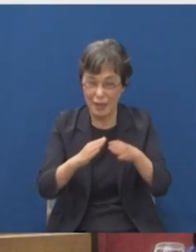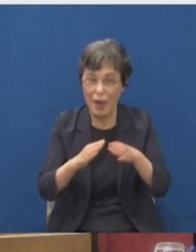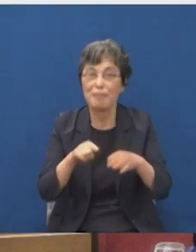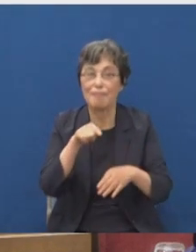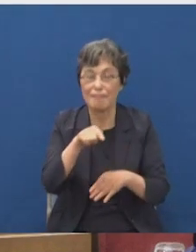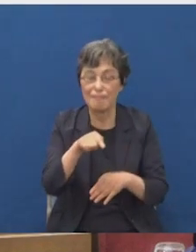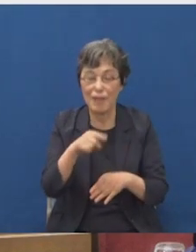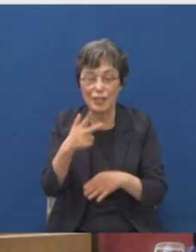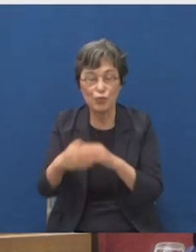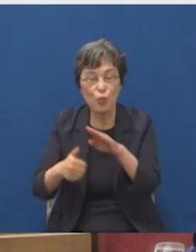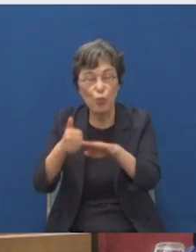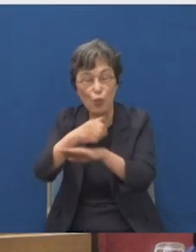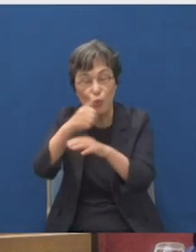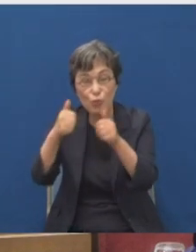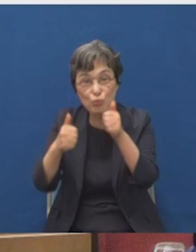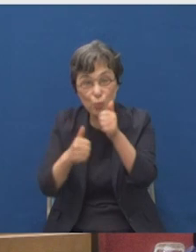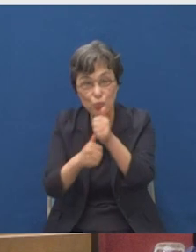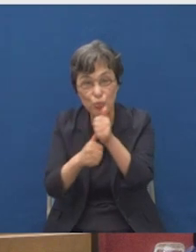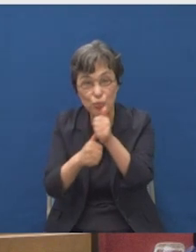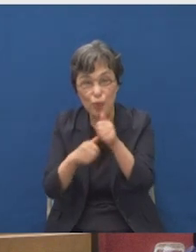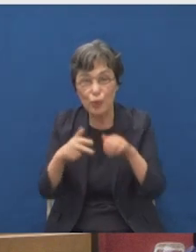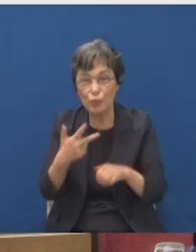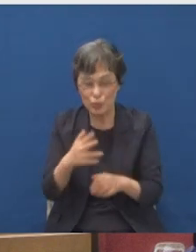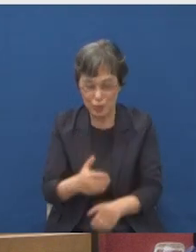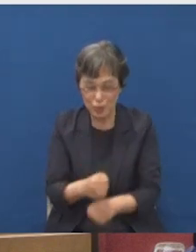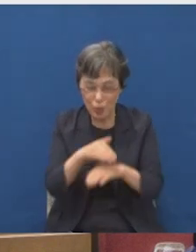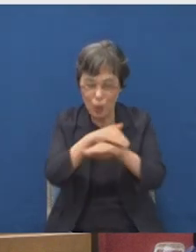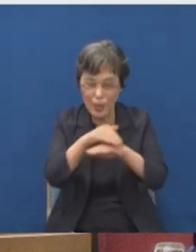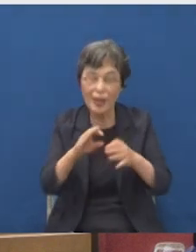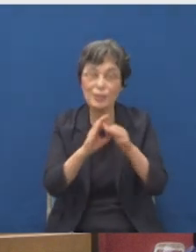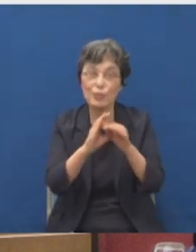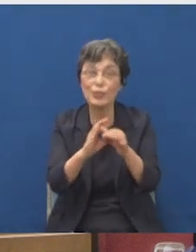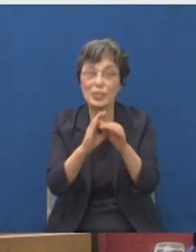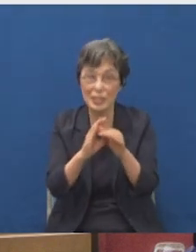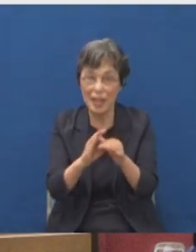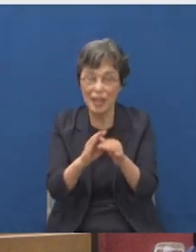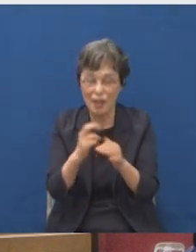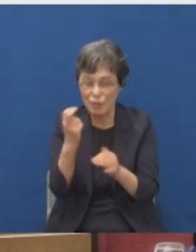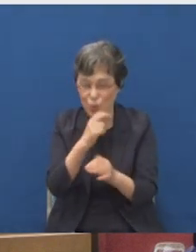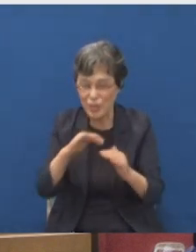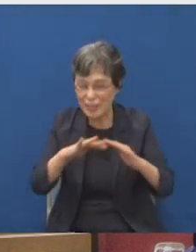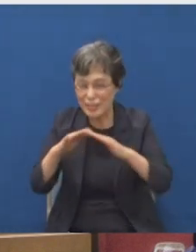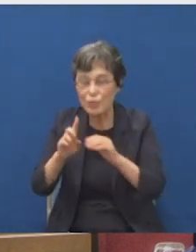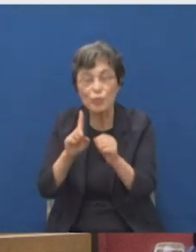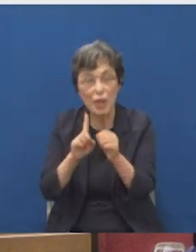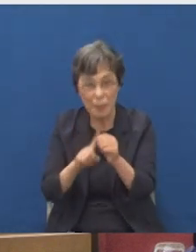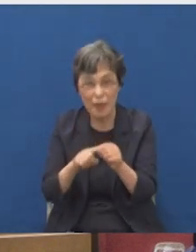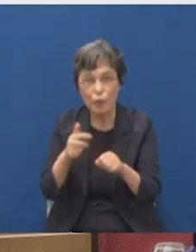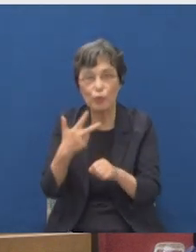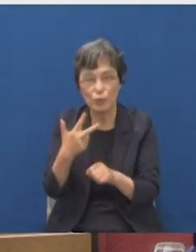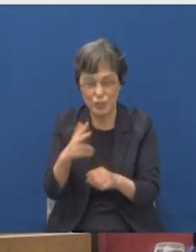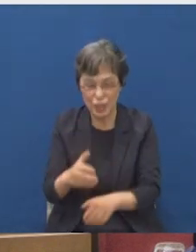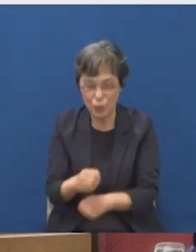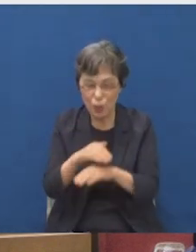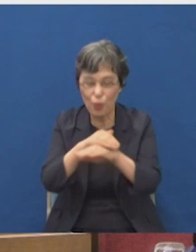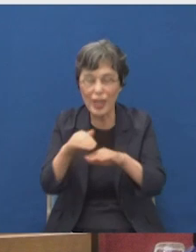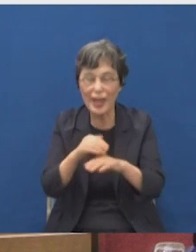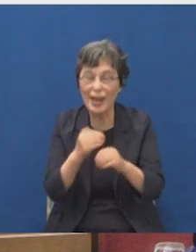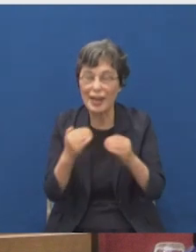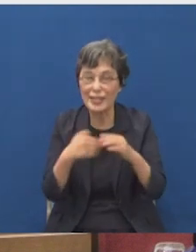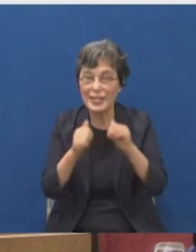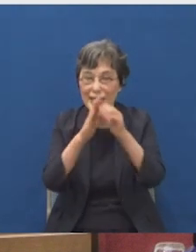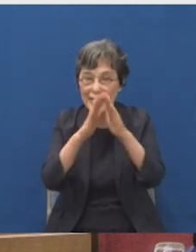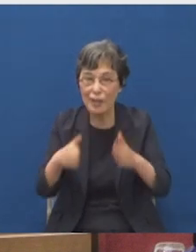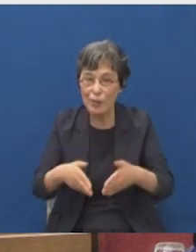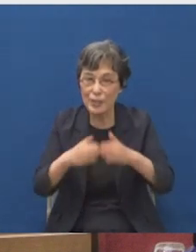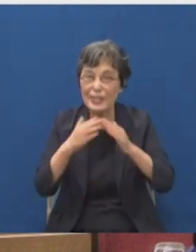市長の付属機関として本市の総合計画について調査審議するため京都市総合計画審議会を設